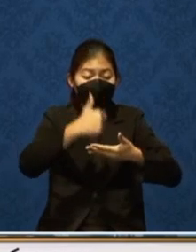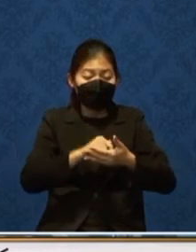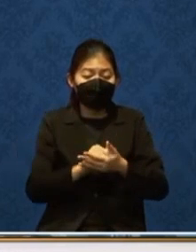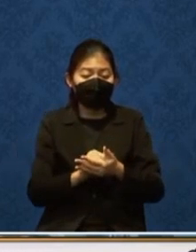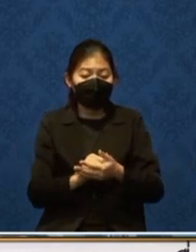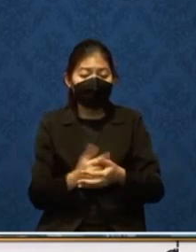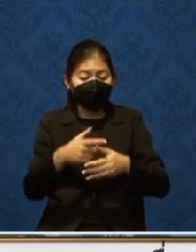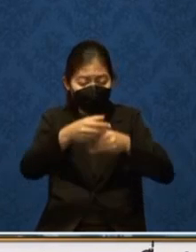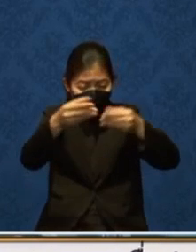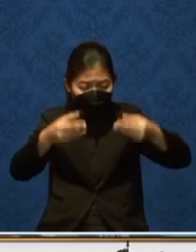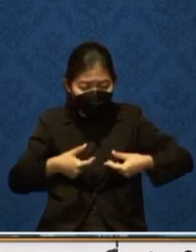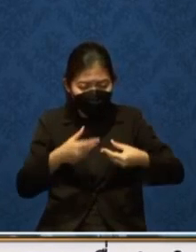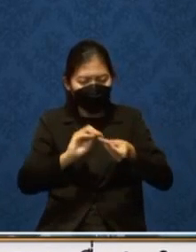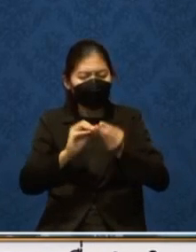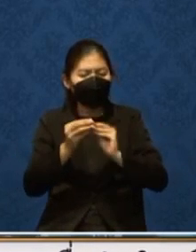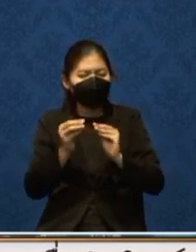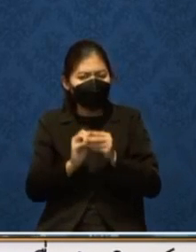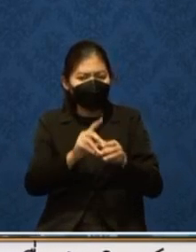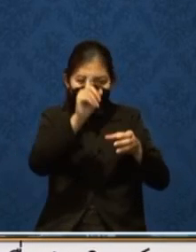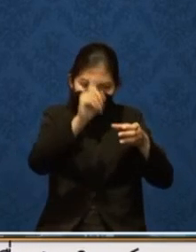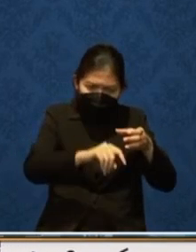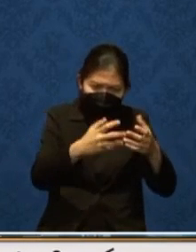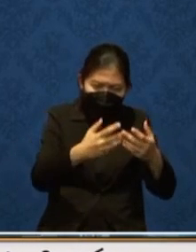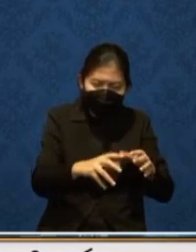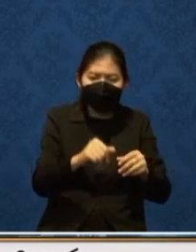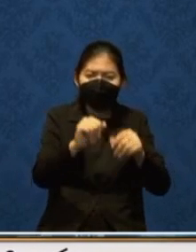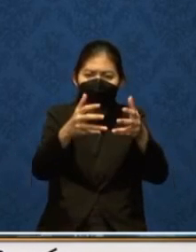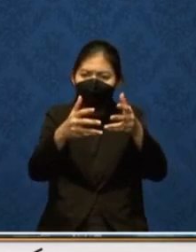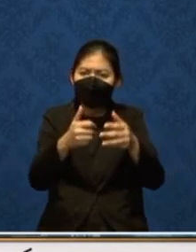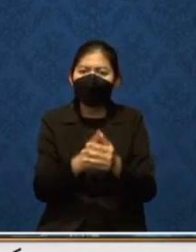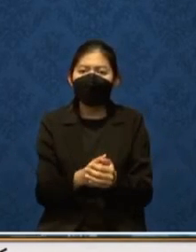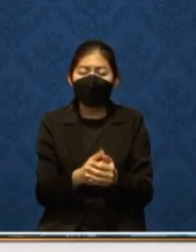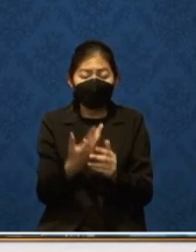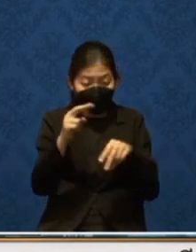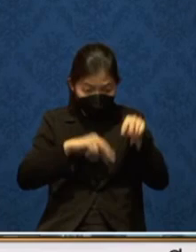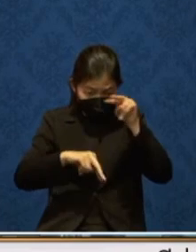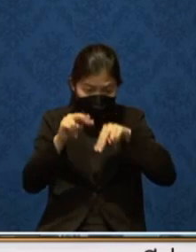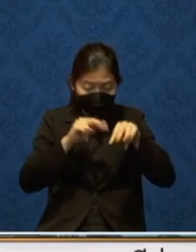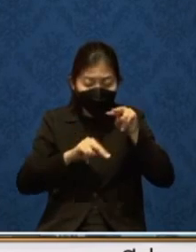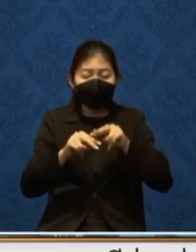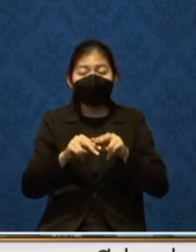มัไมมีการปั้นตัวเลข เอา Assumptionา Parameter อะไรต่ มาตรวจดูกัน